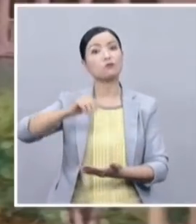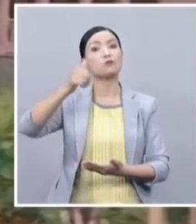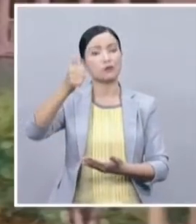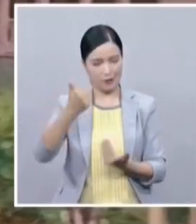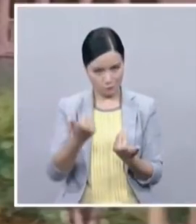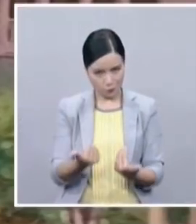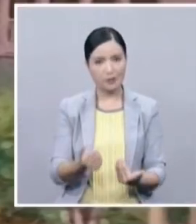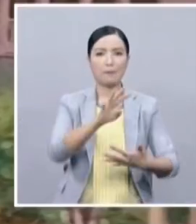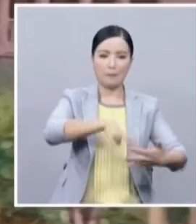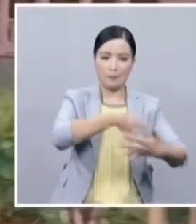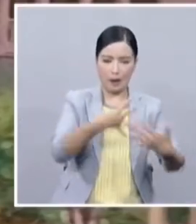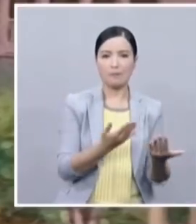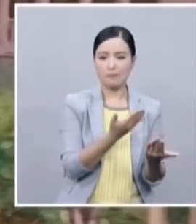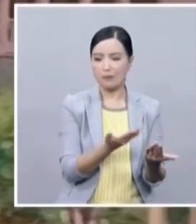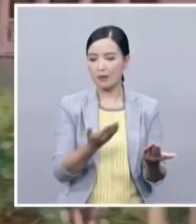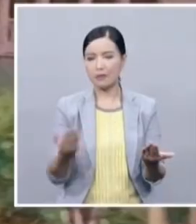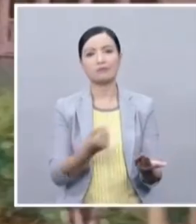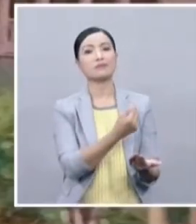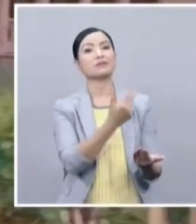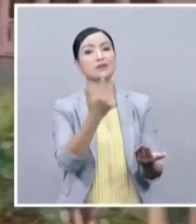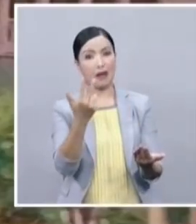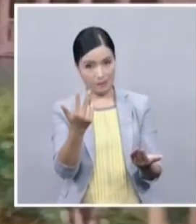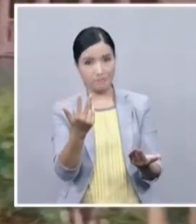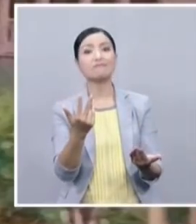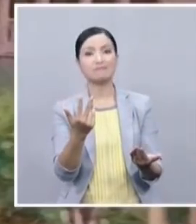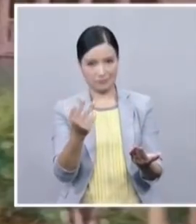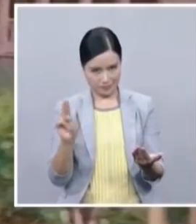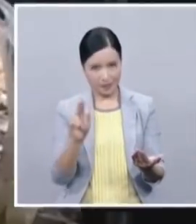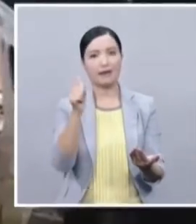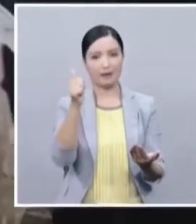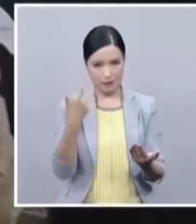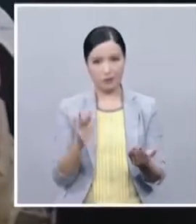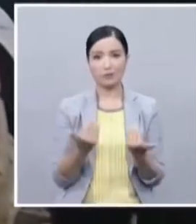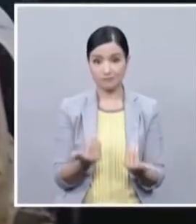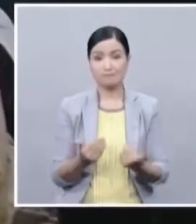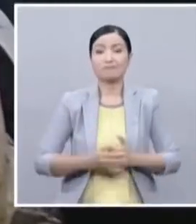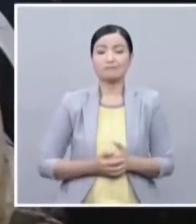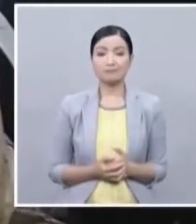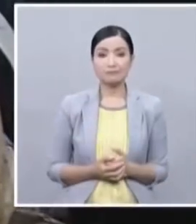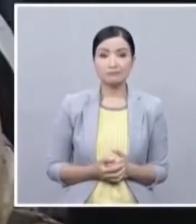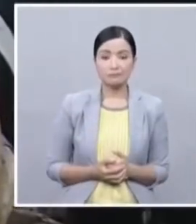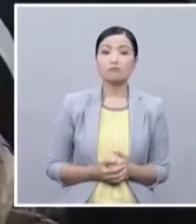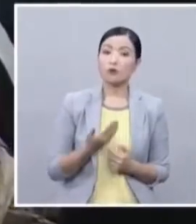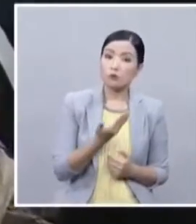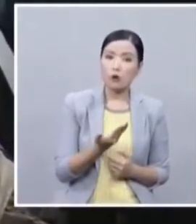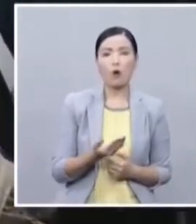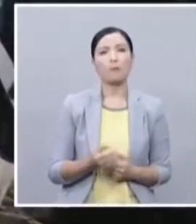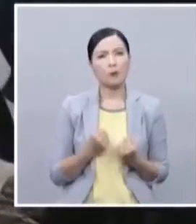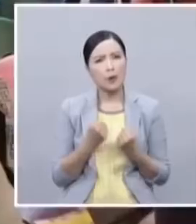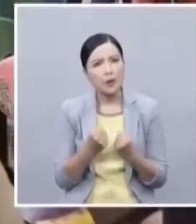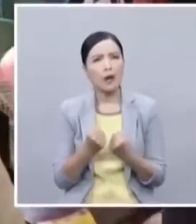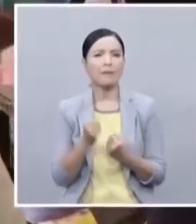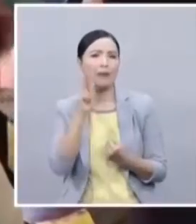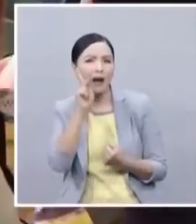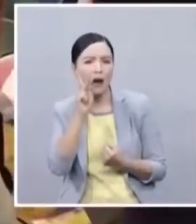วันนี้เราก็จะได้ใช้ทั้ง3แผนออกมาใช้กันที่วางไว้แล้วนะครับต่างคนต่างก็พยายามจะเสนอข้อมูลข่าวส